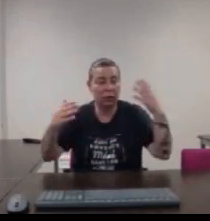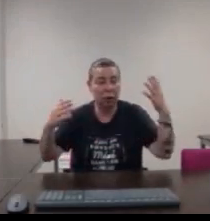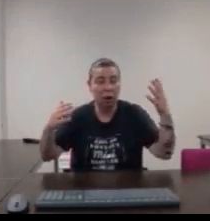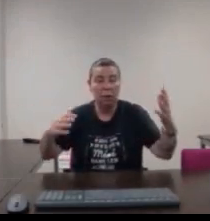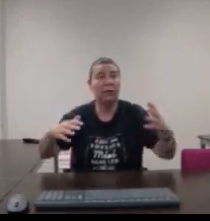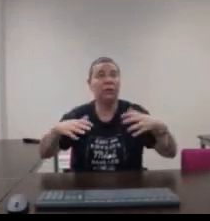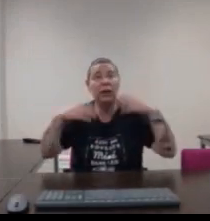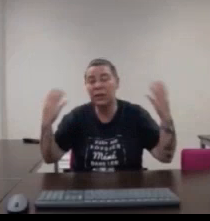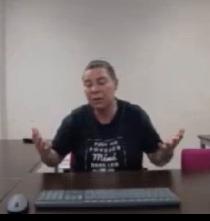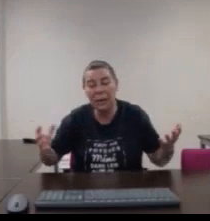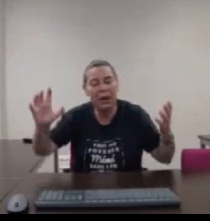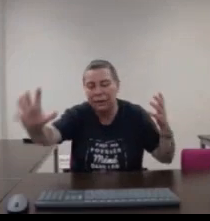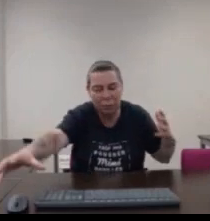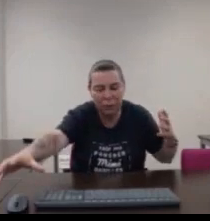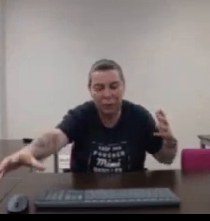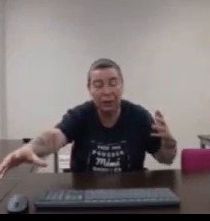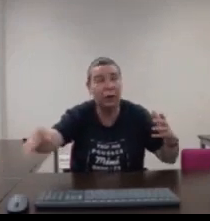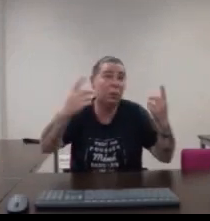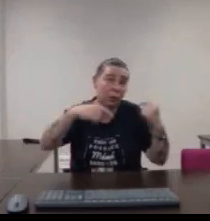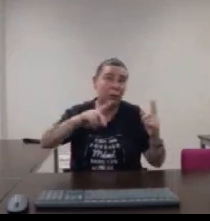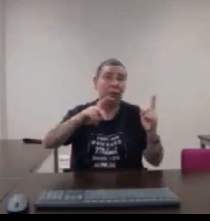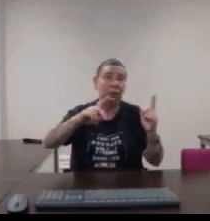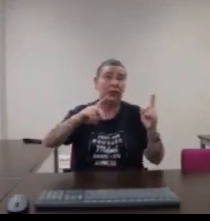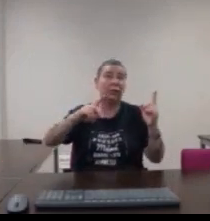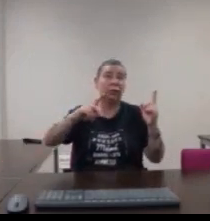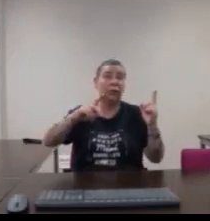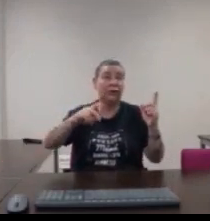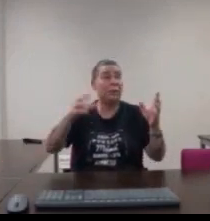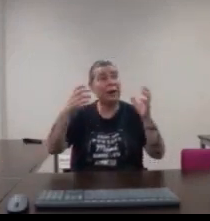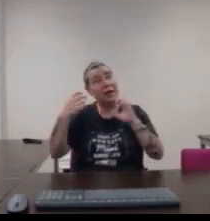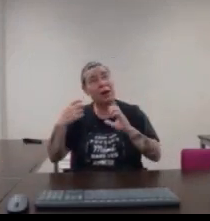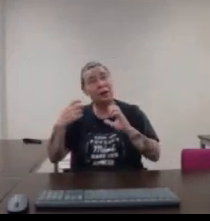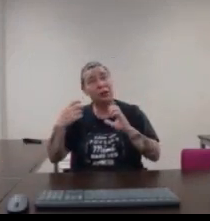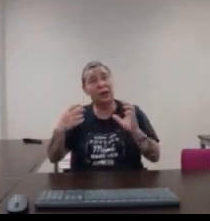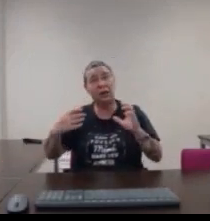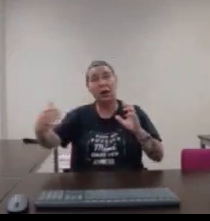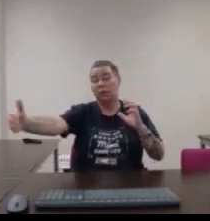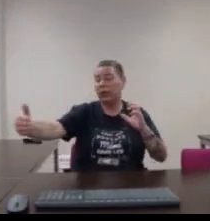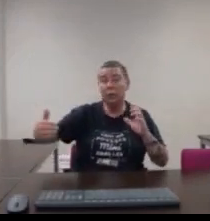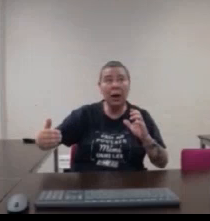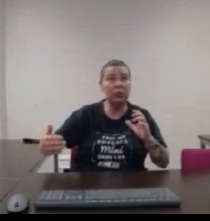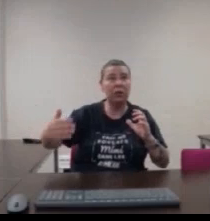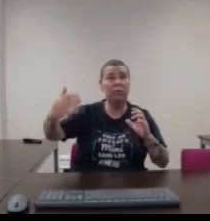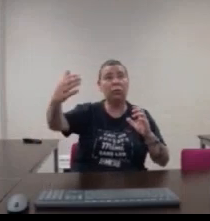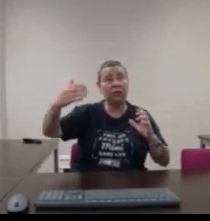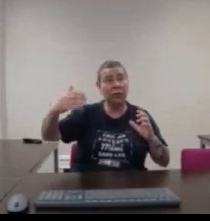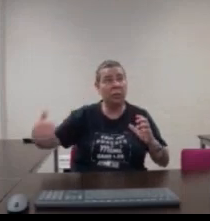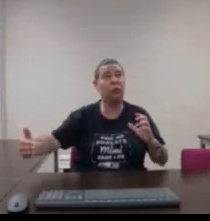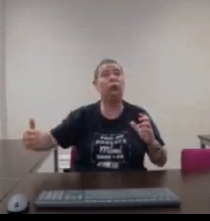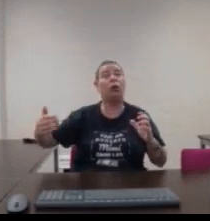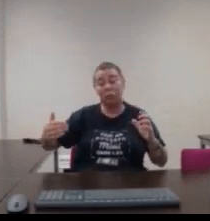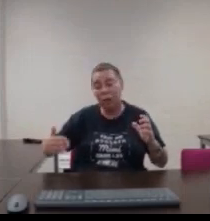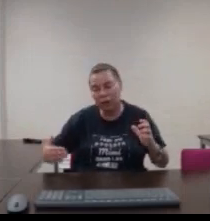Ça peut être, si vous n'avez jamais d'appel, ça peut être votre téléphone. Par contre, si vous avez souvent des appels et pas de casque, vous allez le rapprocher plutôt